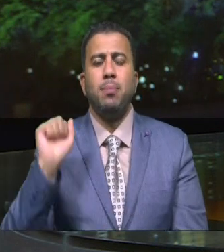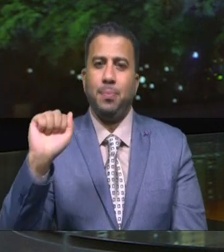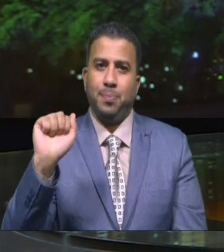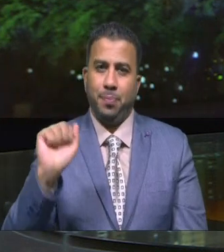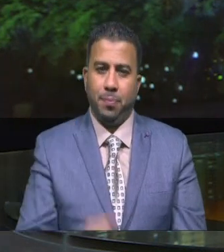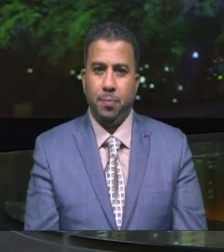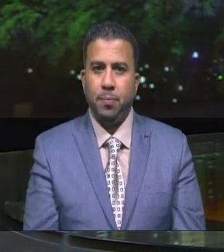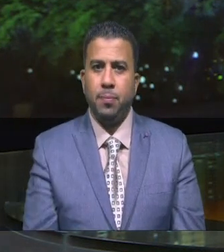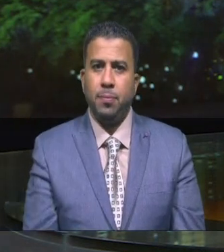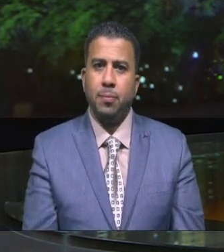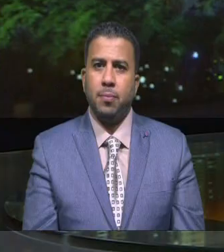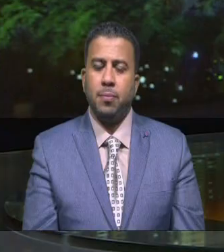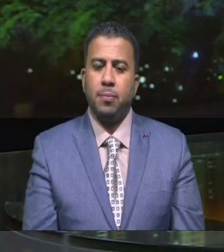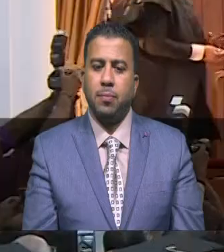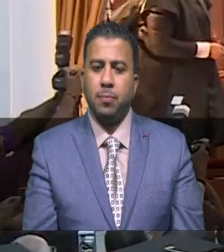ولايه